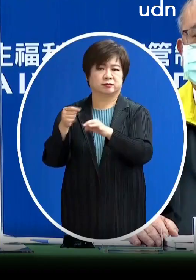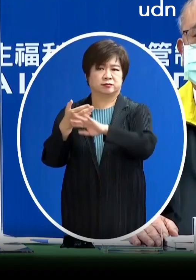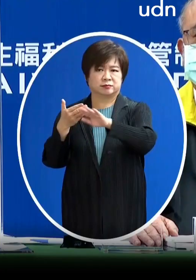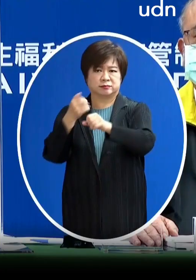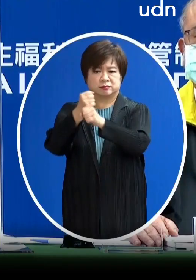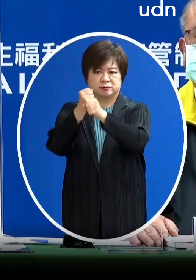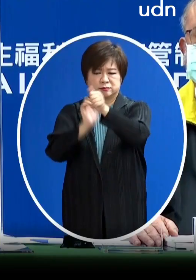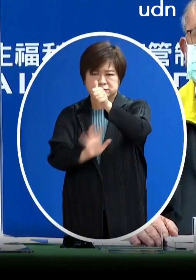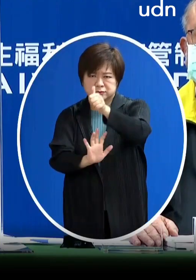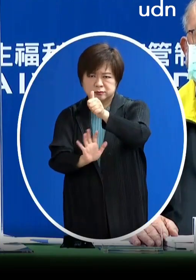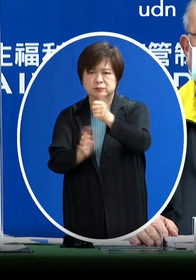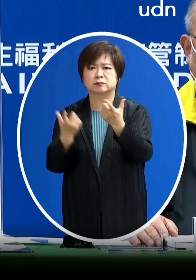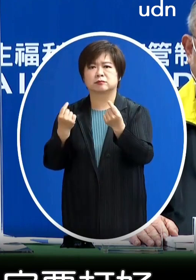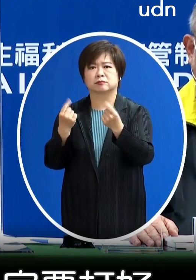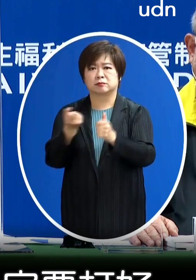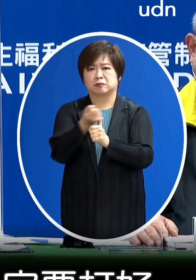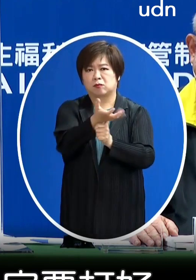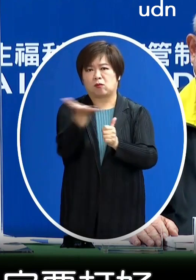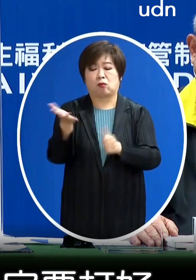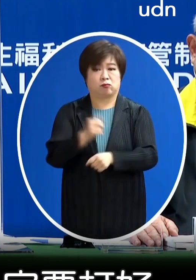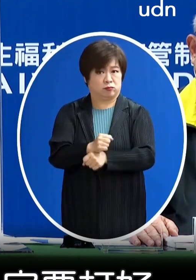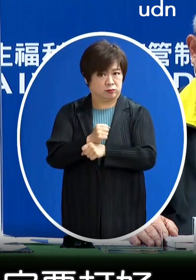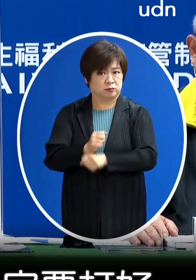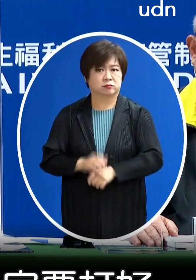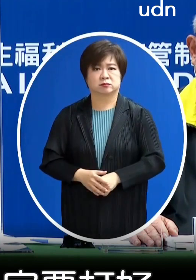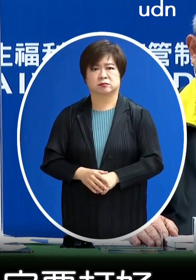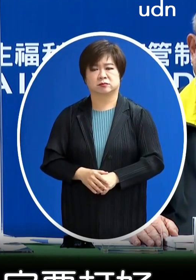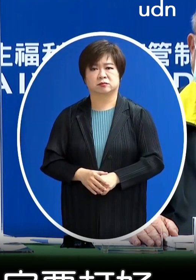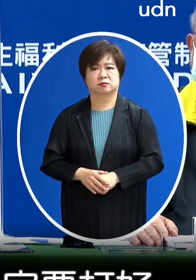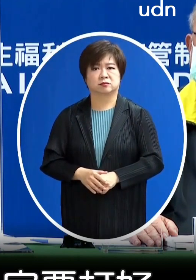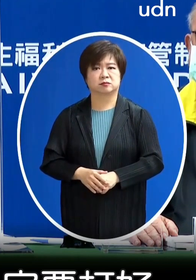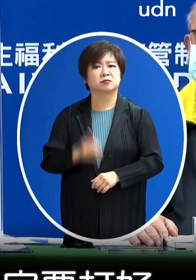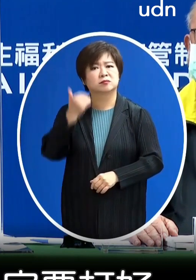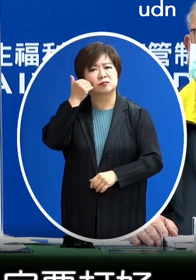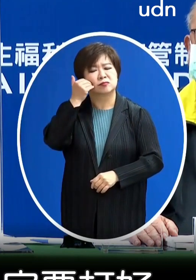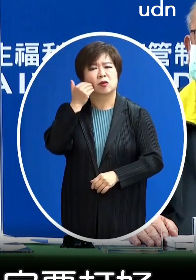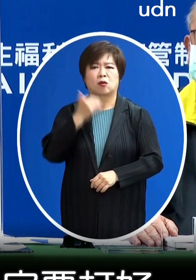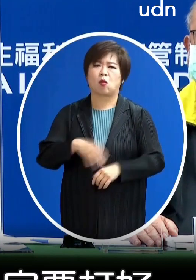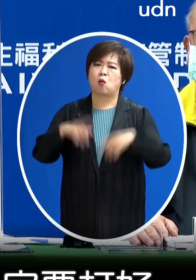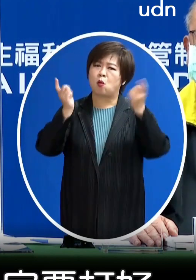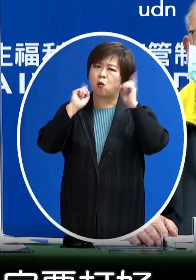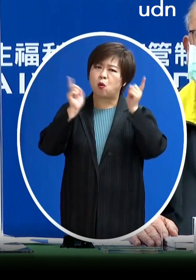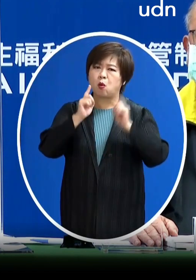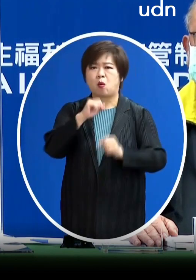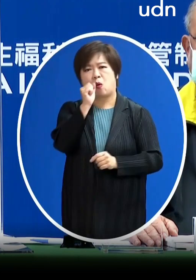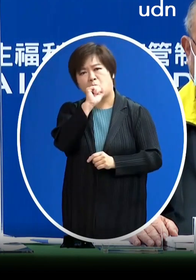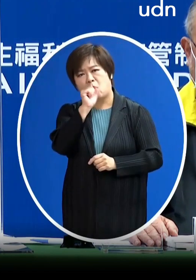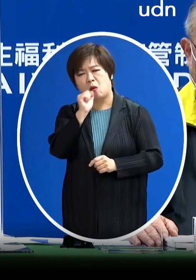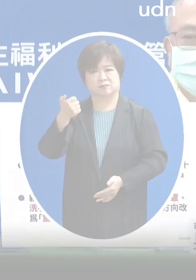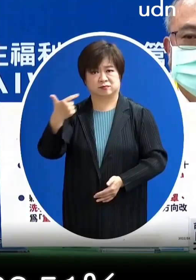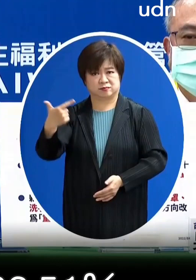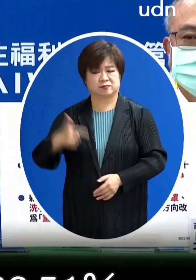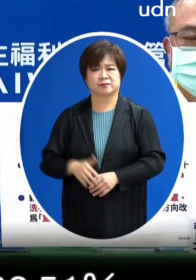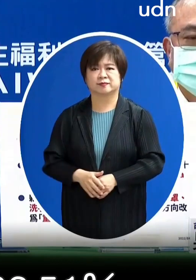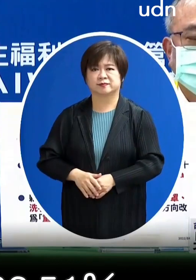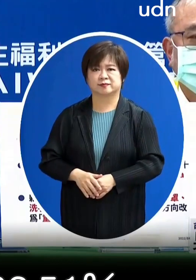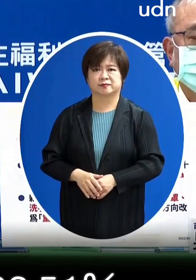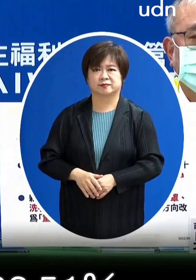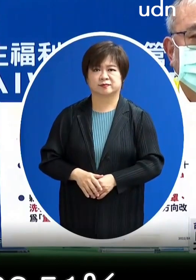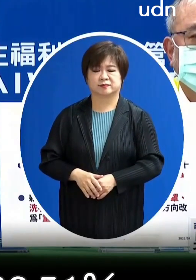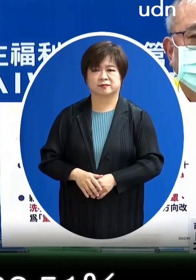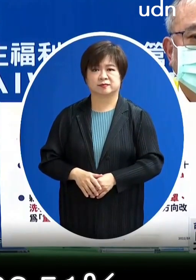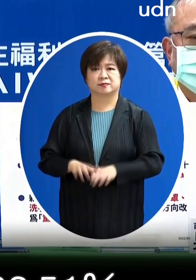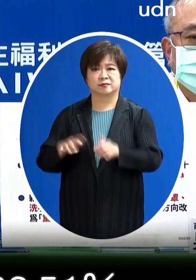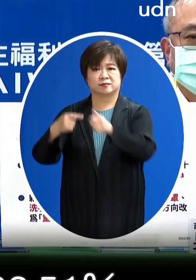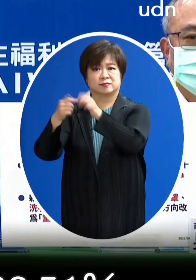染疫，所以大家也特别注意。那要出入这些场域，当然疫苗一定要打好，这是规定。好，所以现